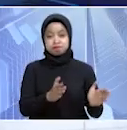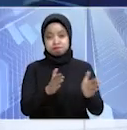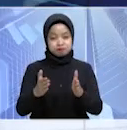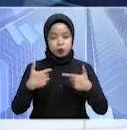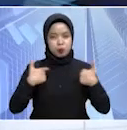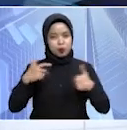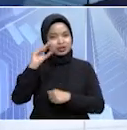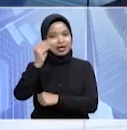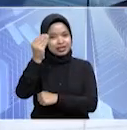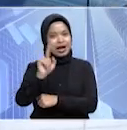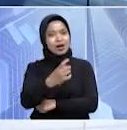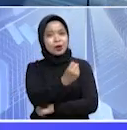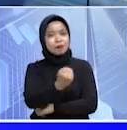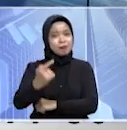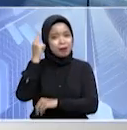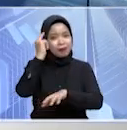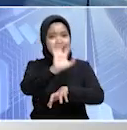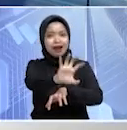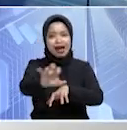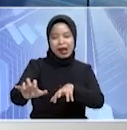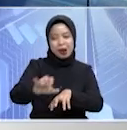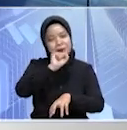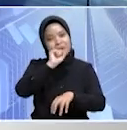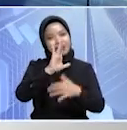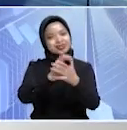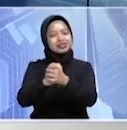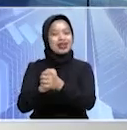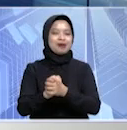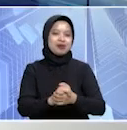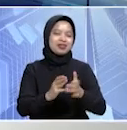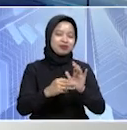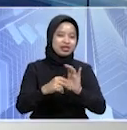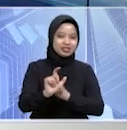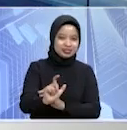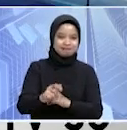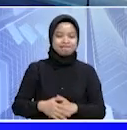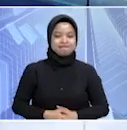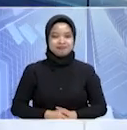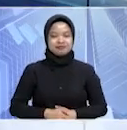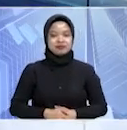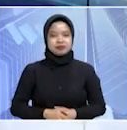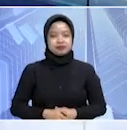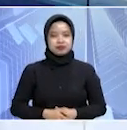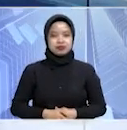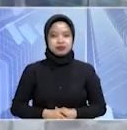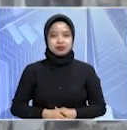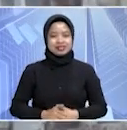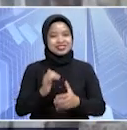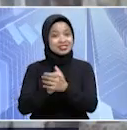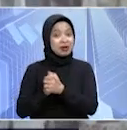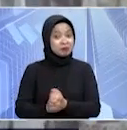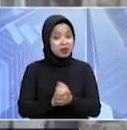Ya, selain Gubernur DKI Jakarta, sejumlah kepala daerah juga turut menyampaikan ucapan selamatnya untuk MNC TV.